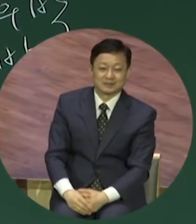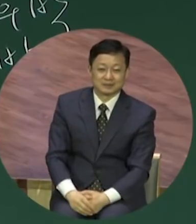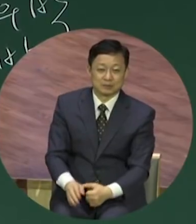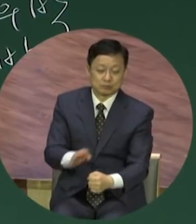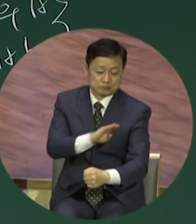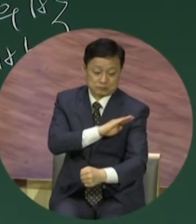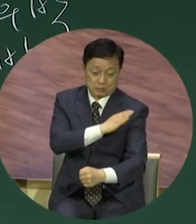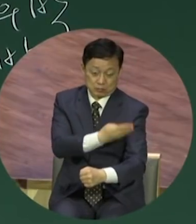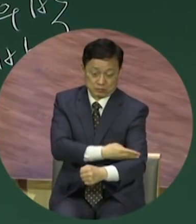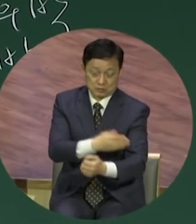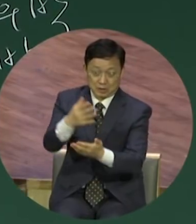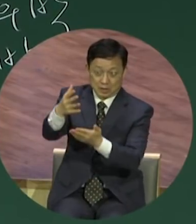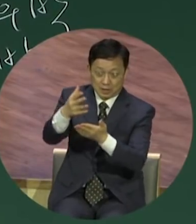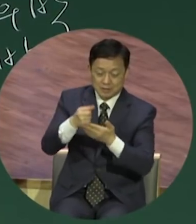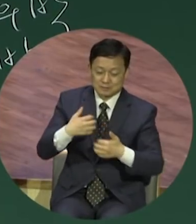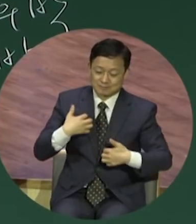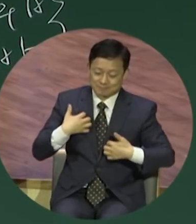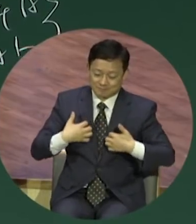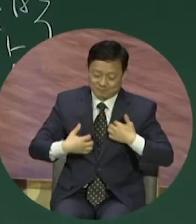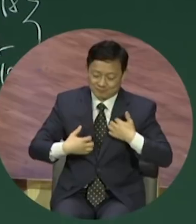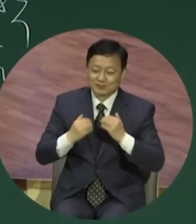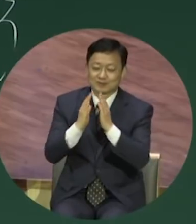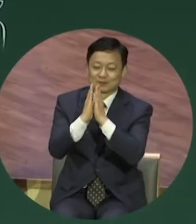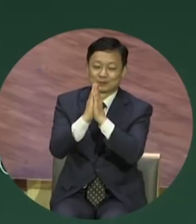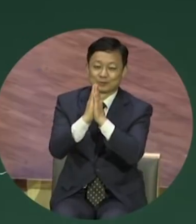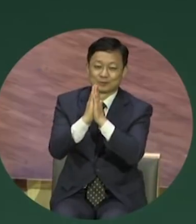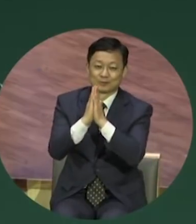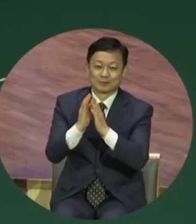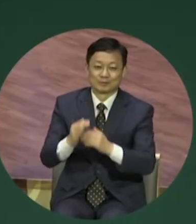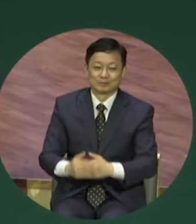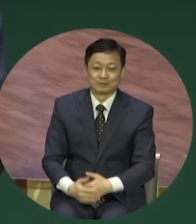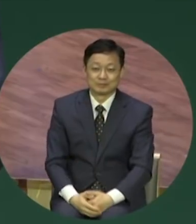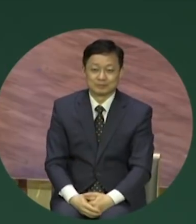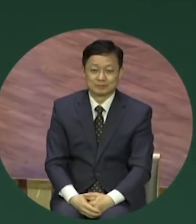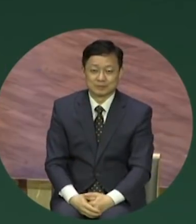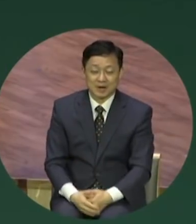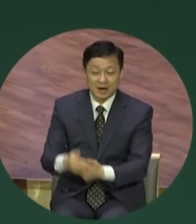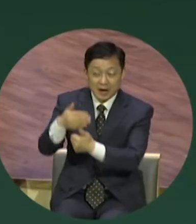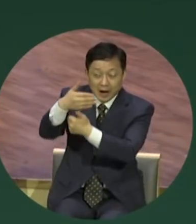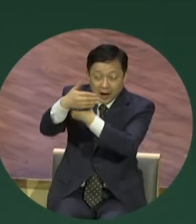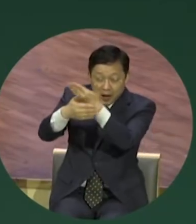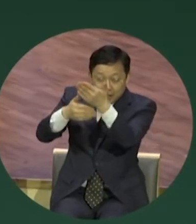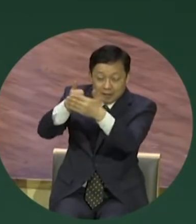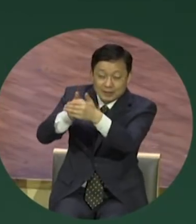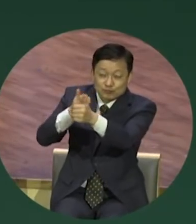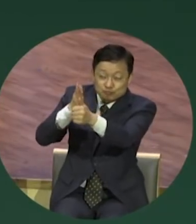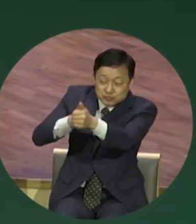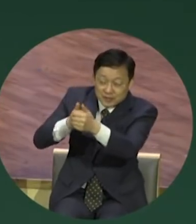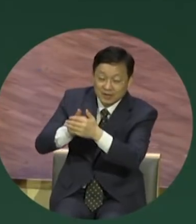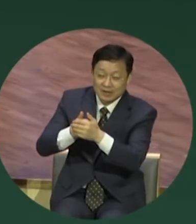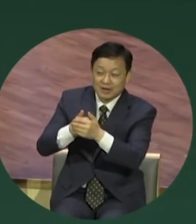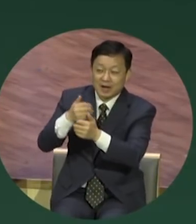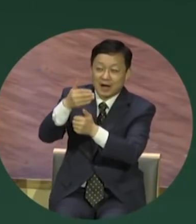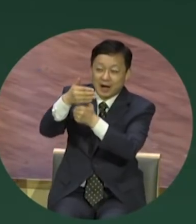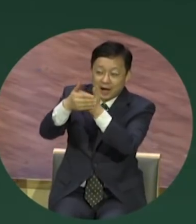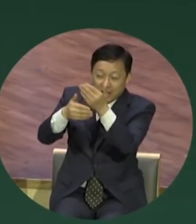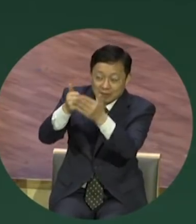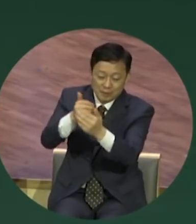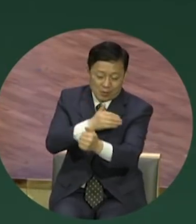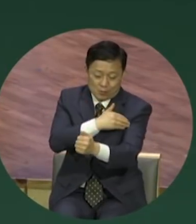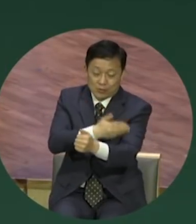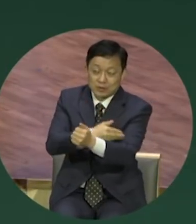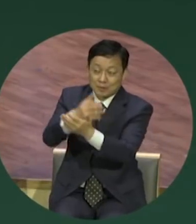권세 누리는 기도입니다. He prays a prayer to enjoy his authority. 꼭 놓치지 마세요. You must never lose hold of this. 내가 군사역을 해야